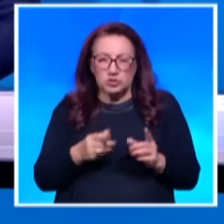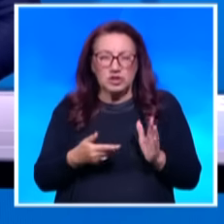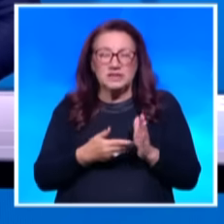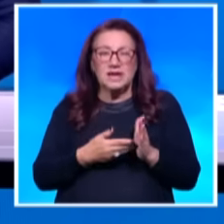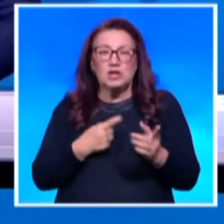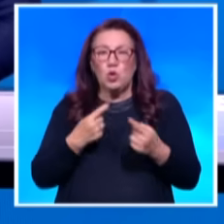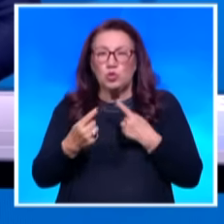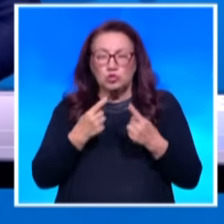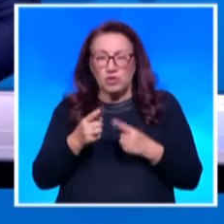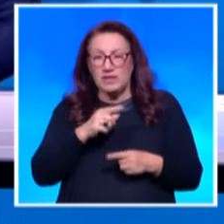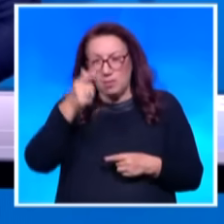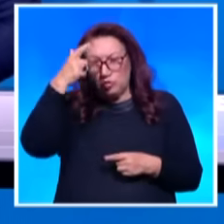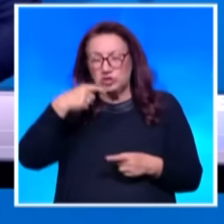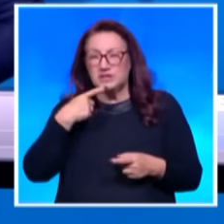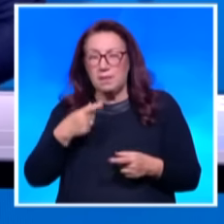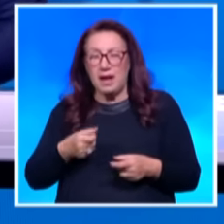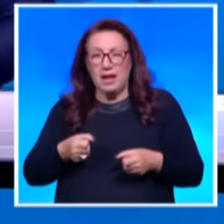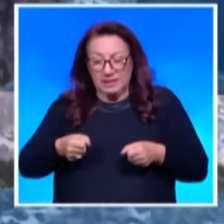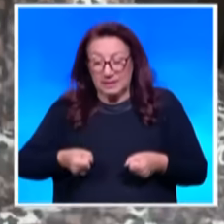да изведе майка си от дома им.